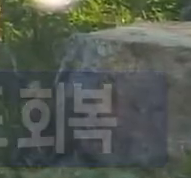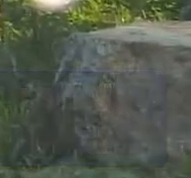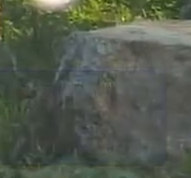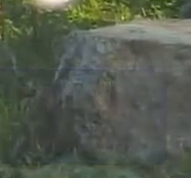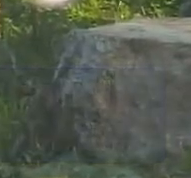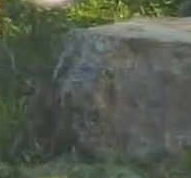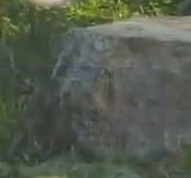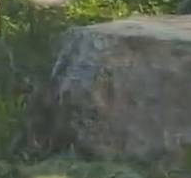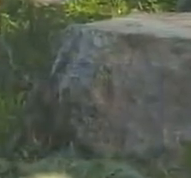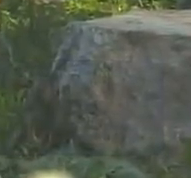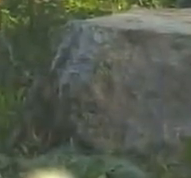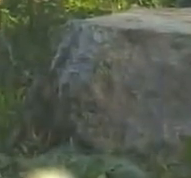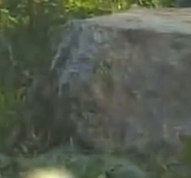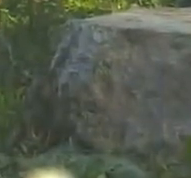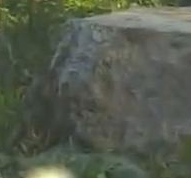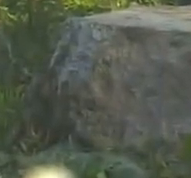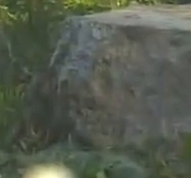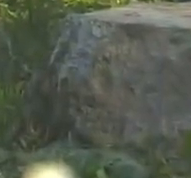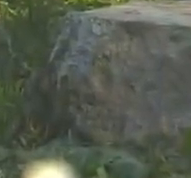좋습니다.